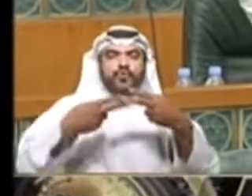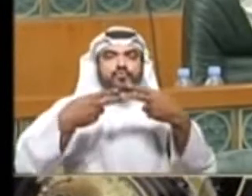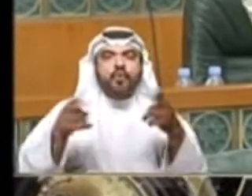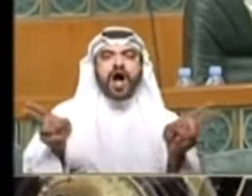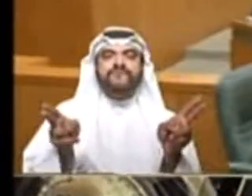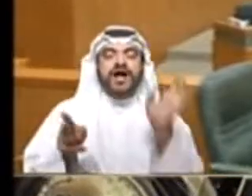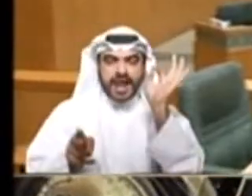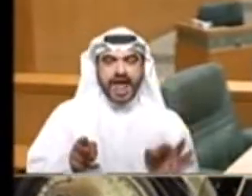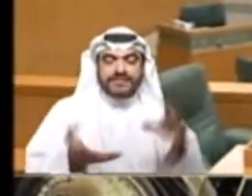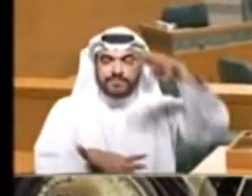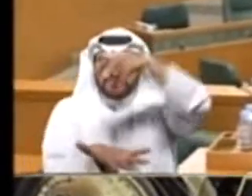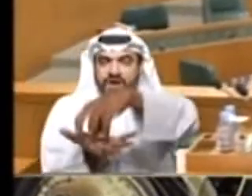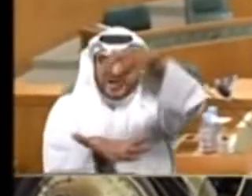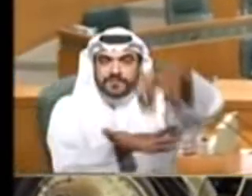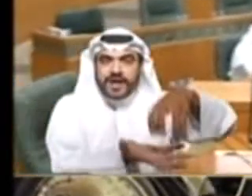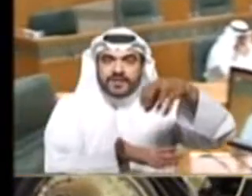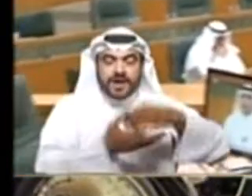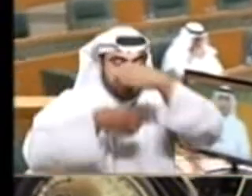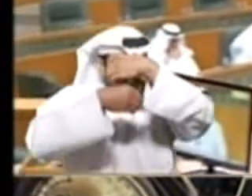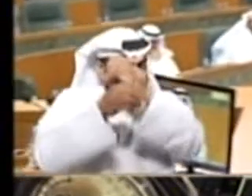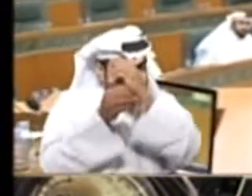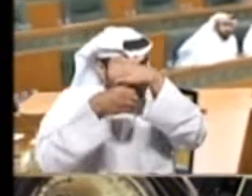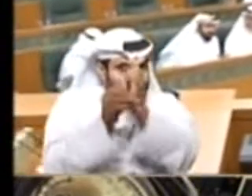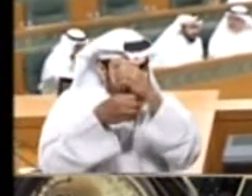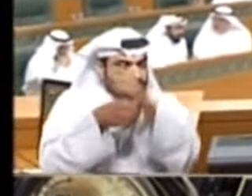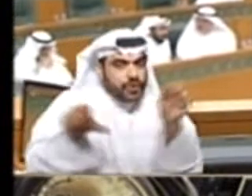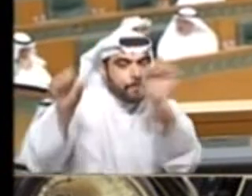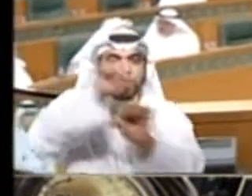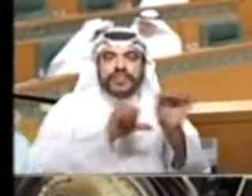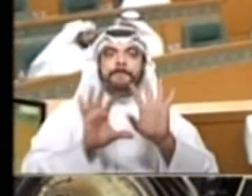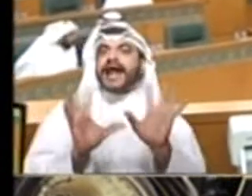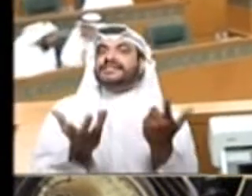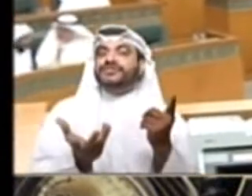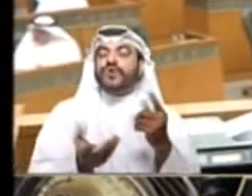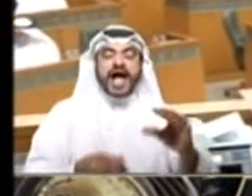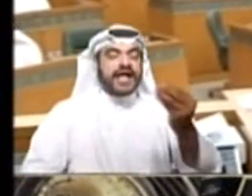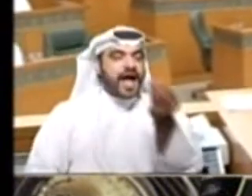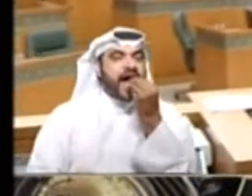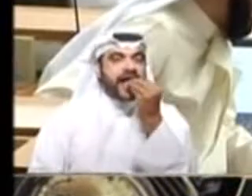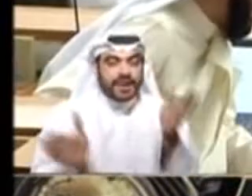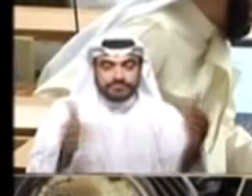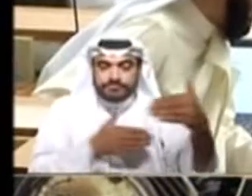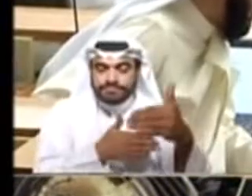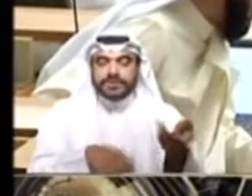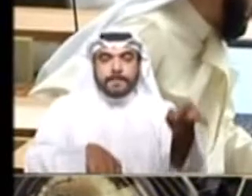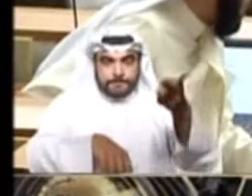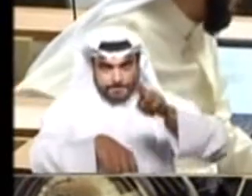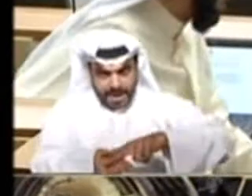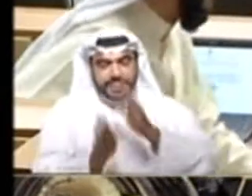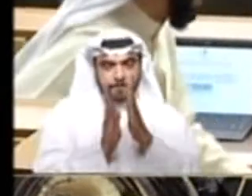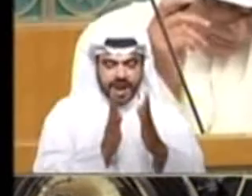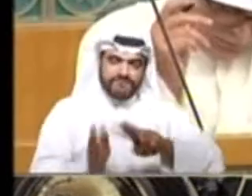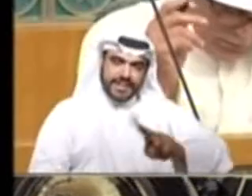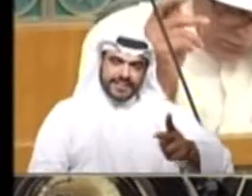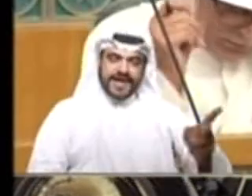إنشاء مختبرات في المراكز الحدودية لفحص المواد الغذائية المستوردة إلى جانب القضايا المطروحة على الصحة.